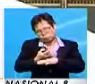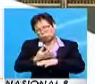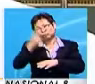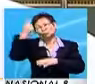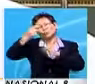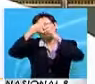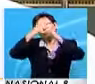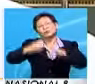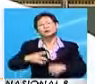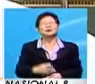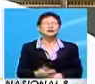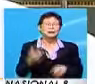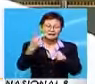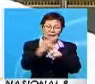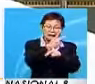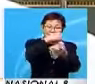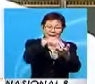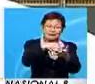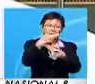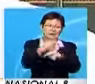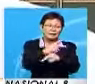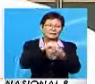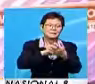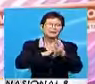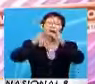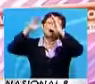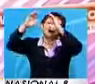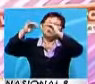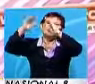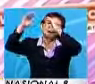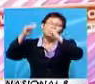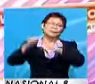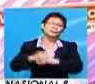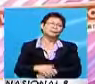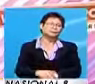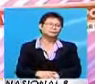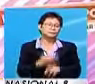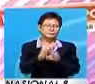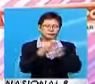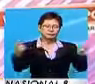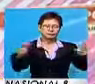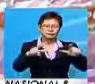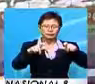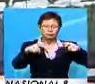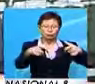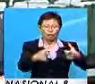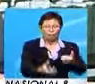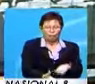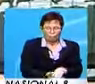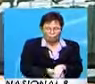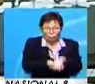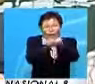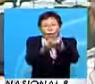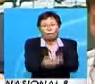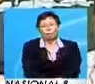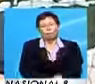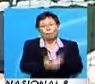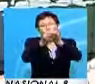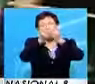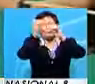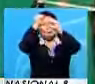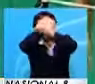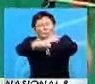rumah. So kali ini saya menaruh harapan lah. Sebagai persediaan, skuad bola tampar kini menghadapi